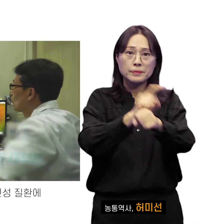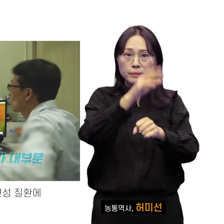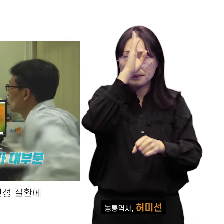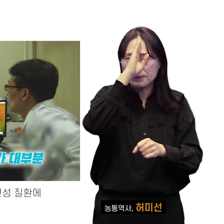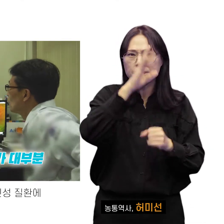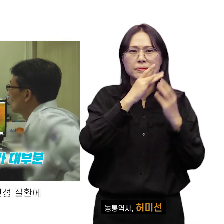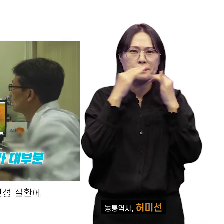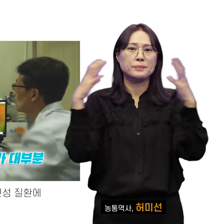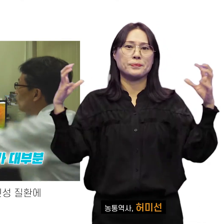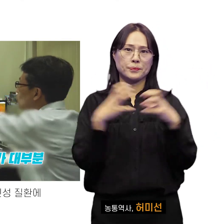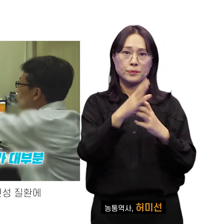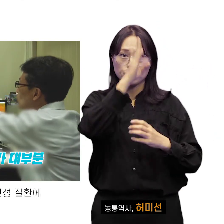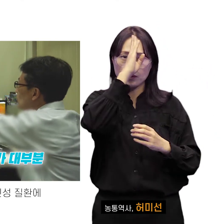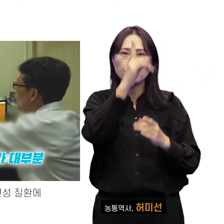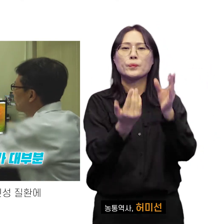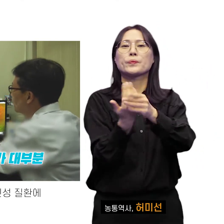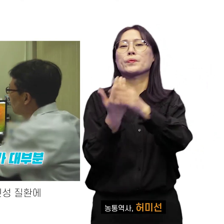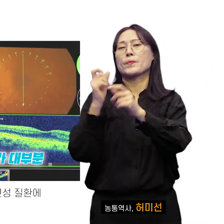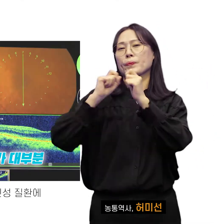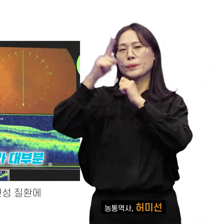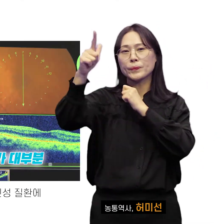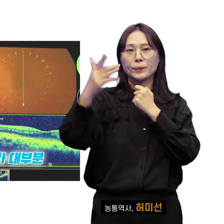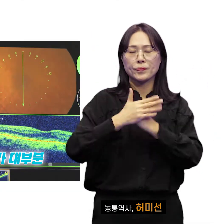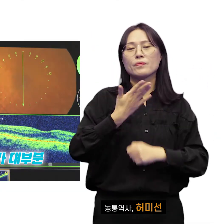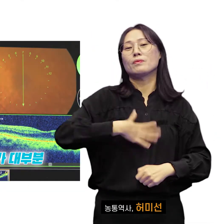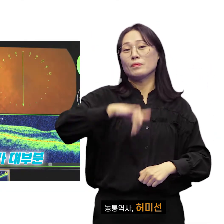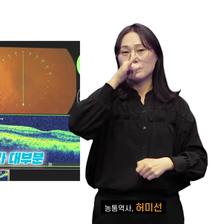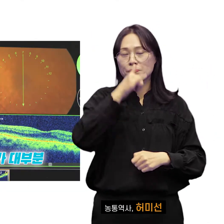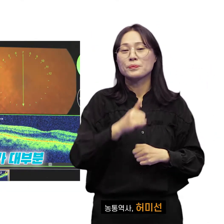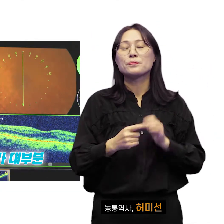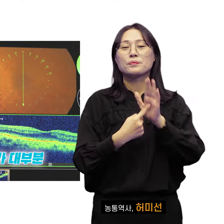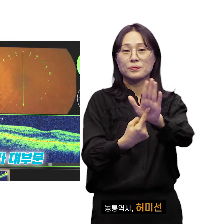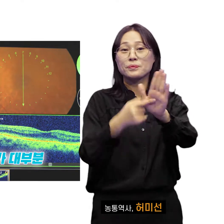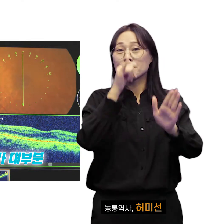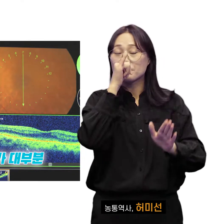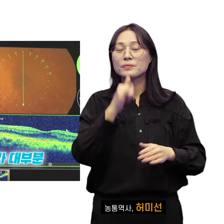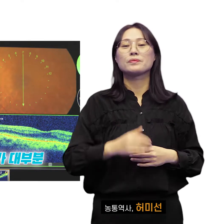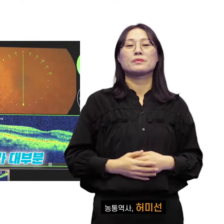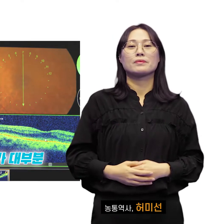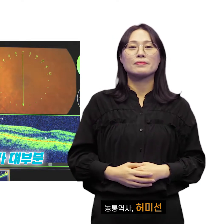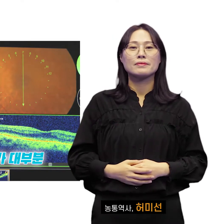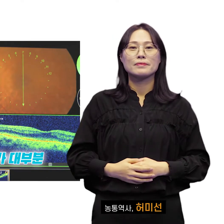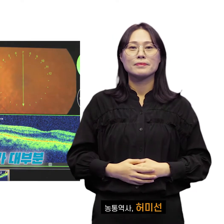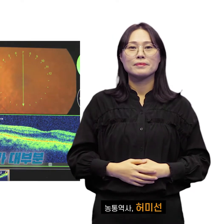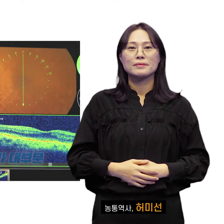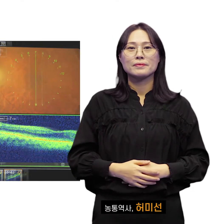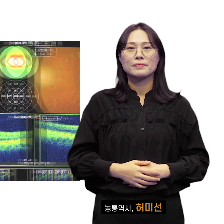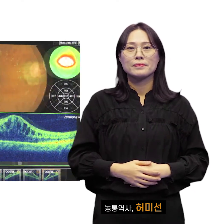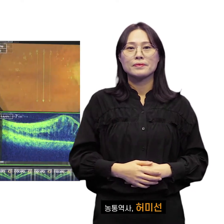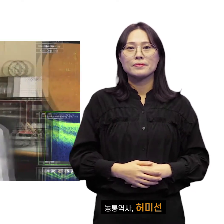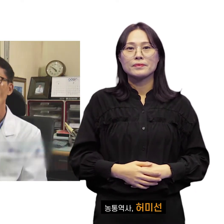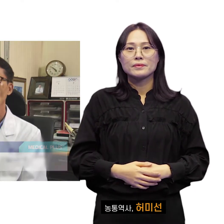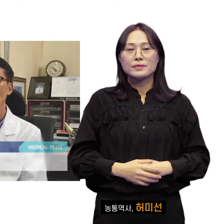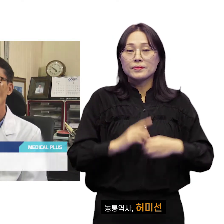등의 노인성 질환의 합병증으로 발병하는 경우가 대부분이기 때문으로 알려졌습니다.